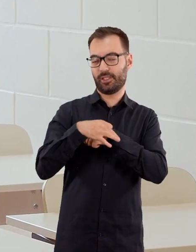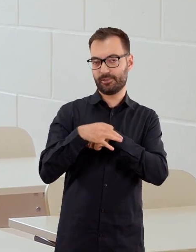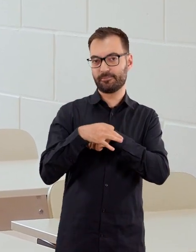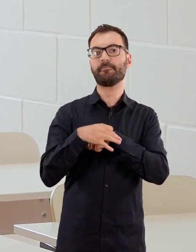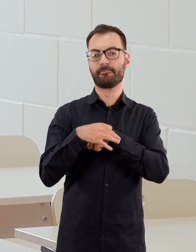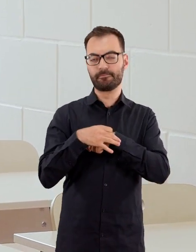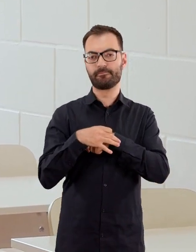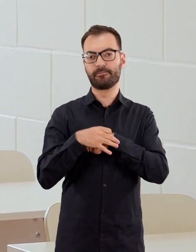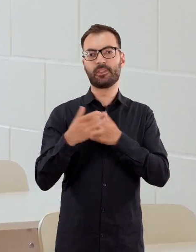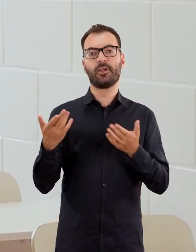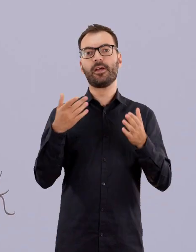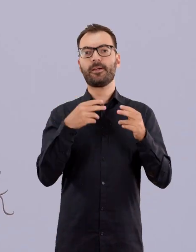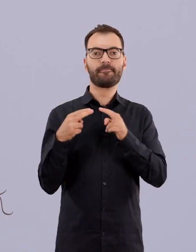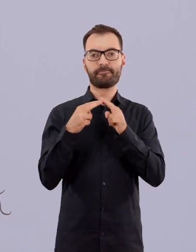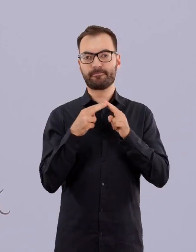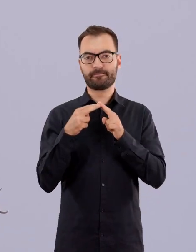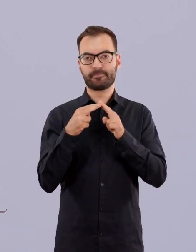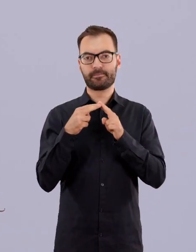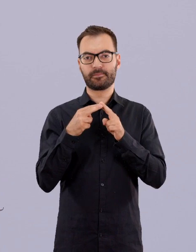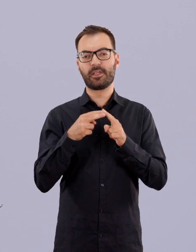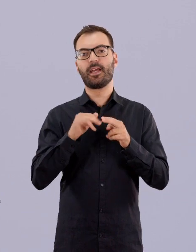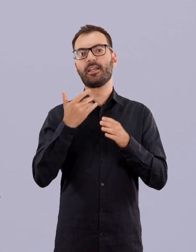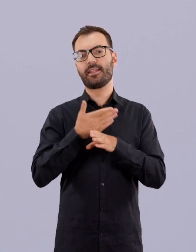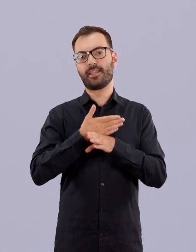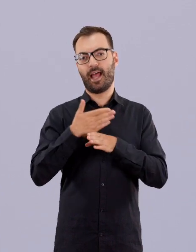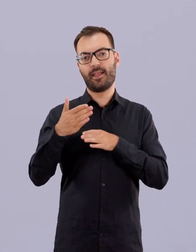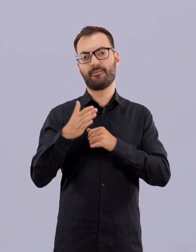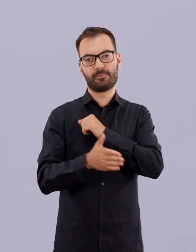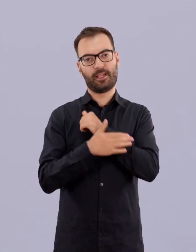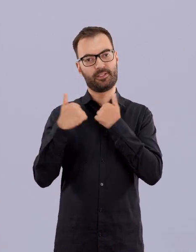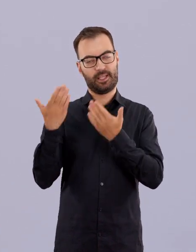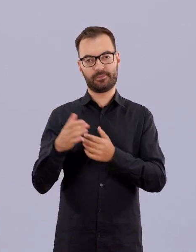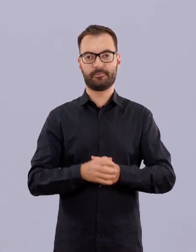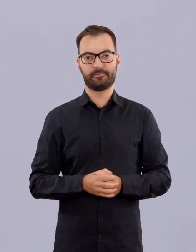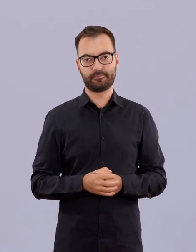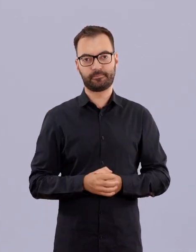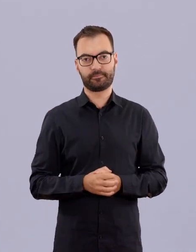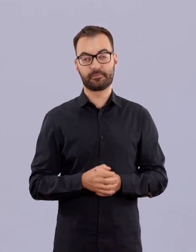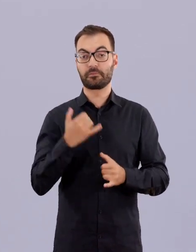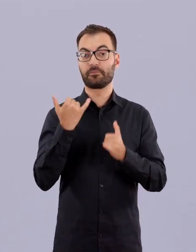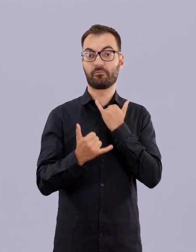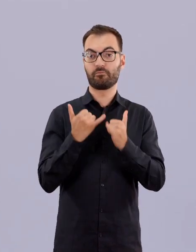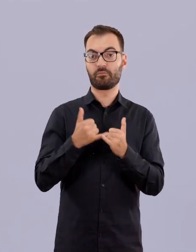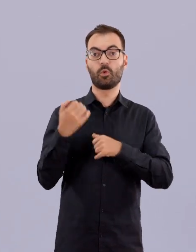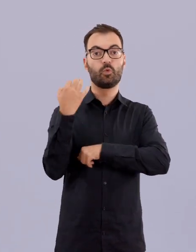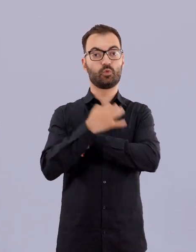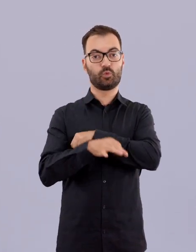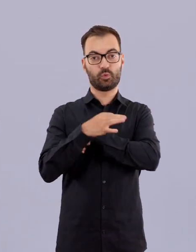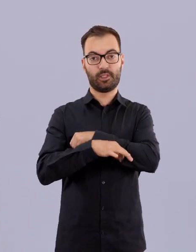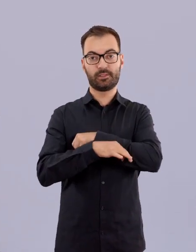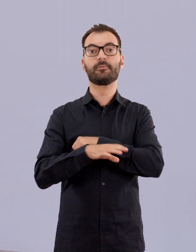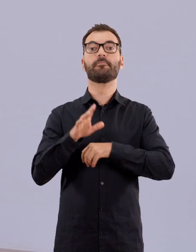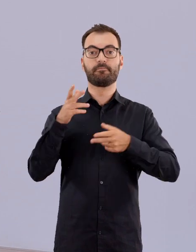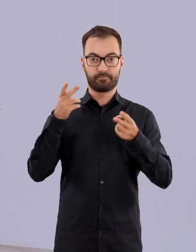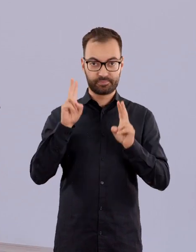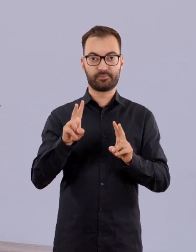lub studentką będzie miał szansę określić możliwy zakres wsparcia. Jeżeli student